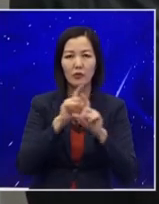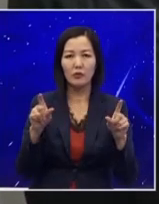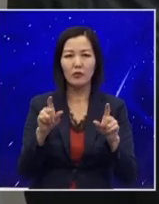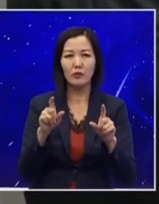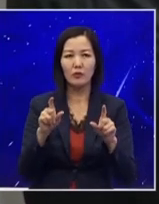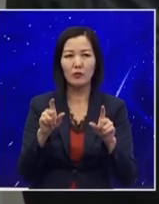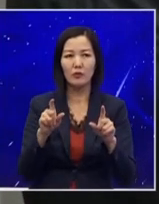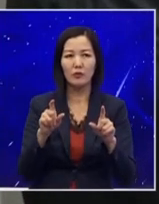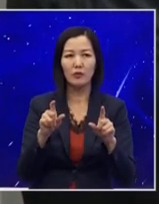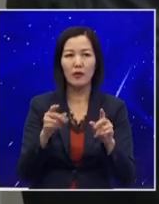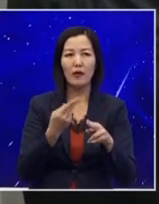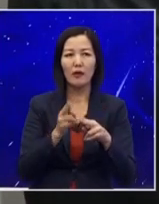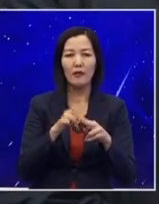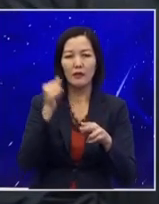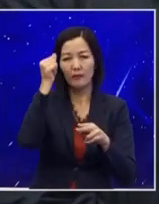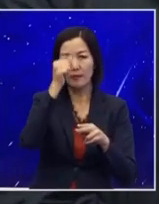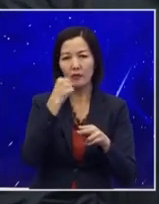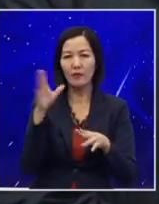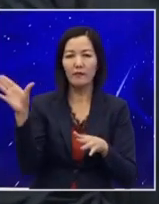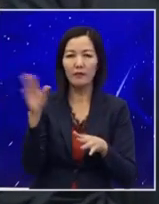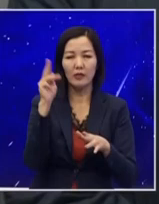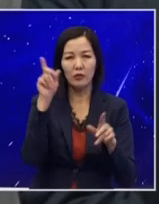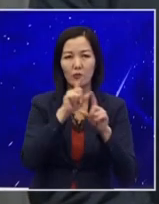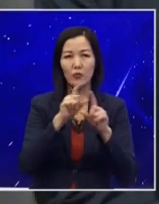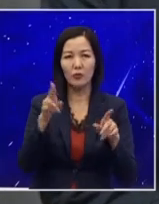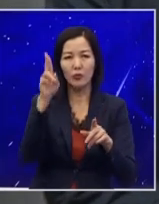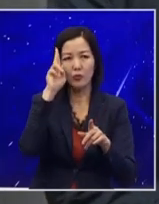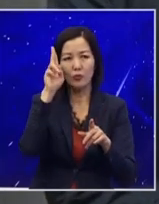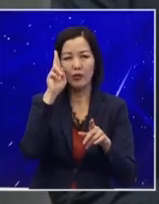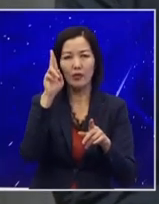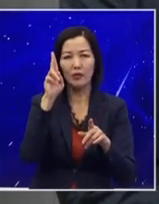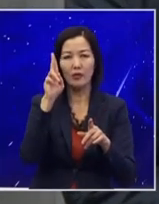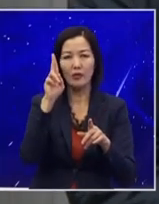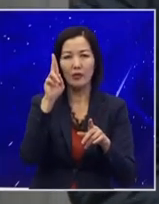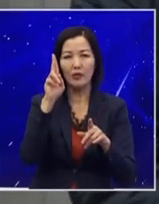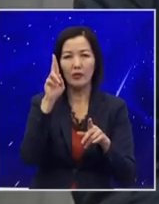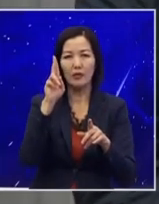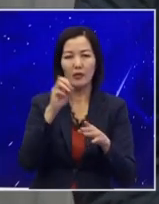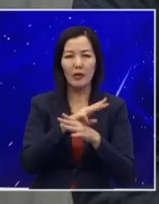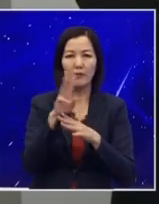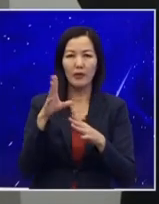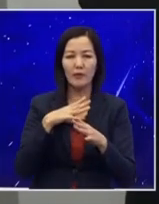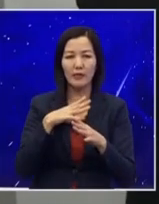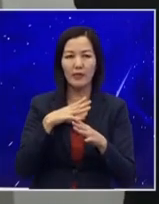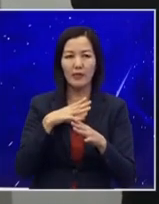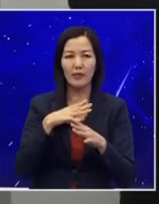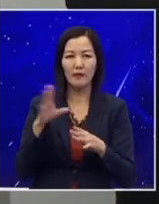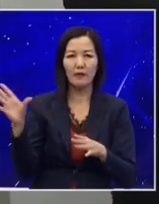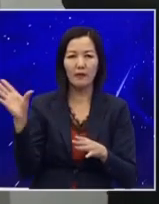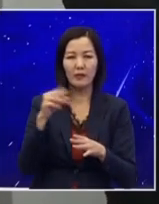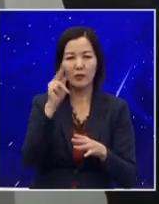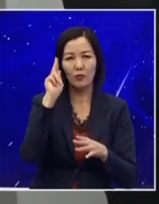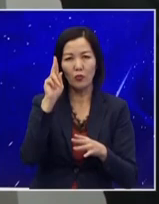закрыли. И в этом году мы все школы туалеты надворные. У меня 8. Да, у нас вот. 8 школ. Все туалеты мы